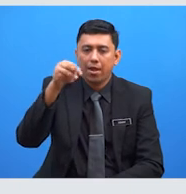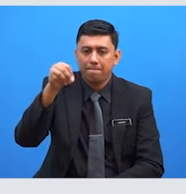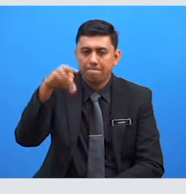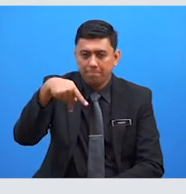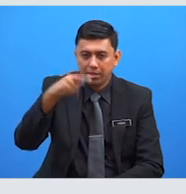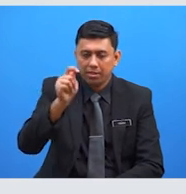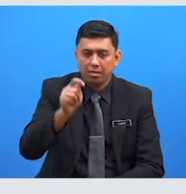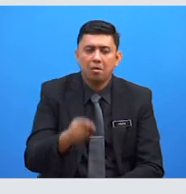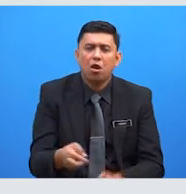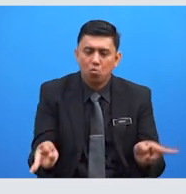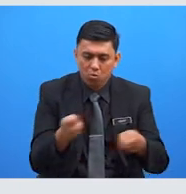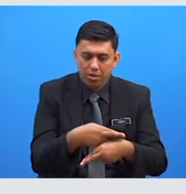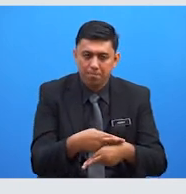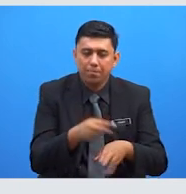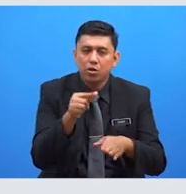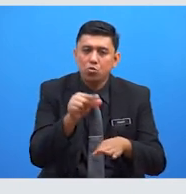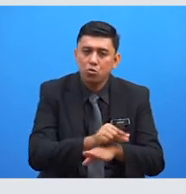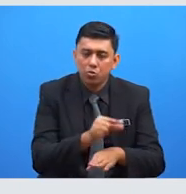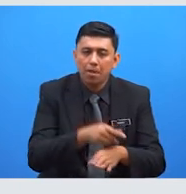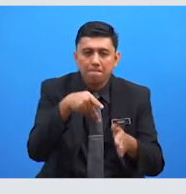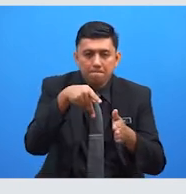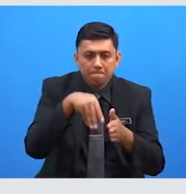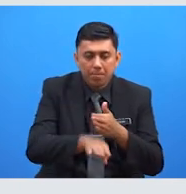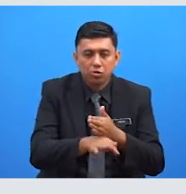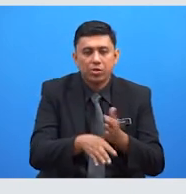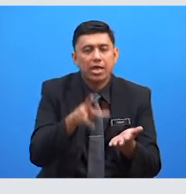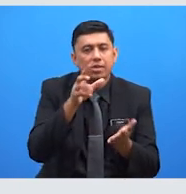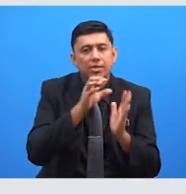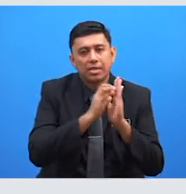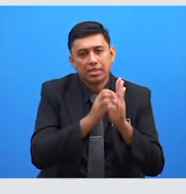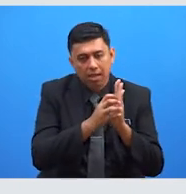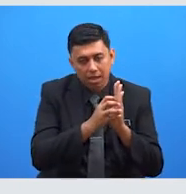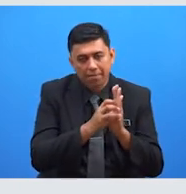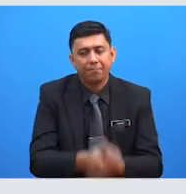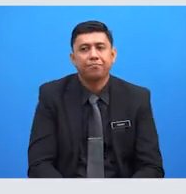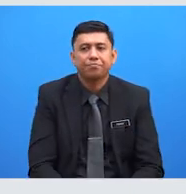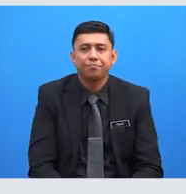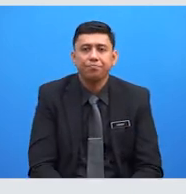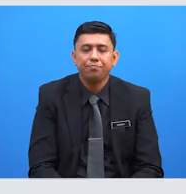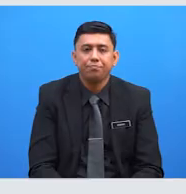yang menyediakan ruangan kepada pengguna memasukkan data.